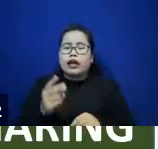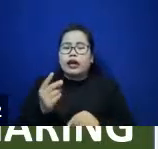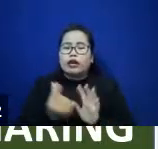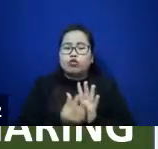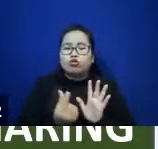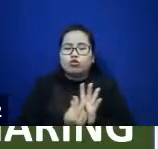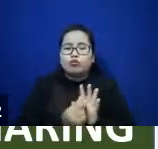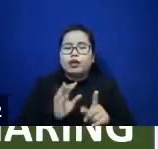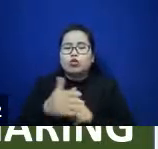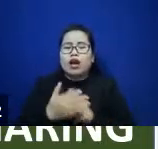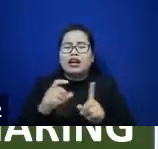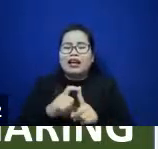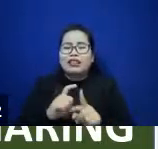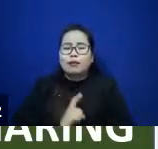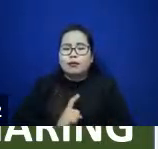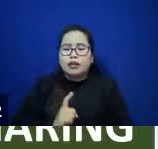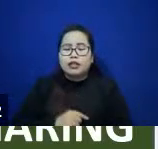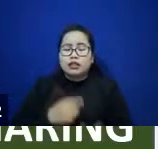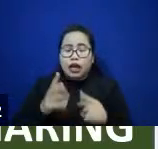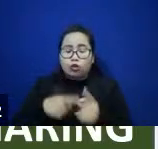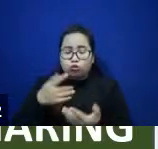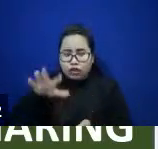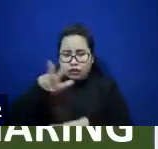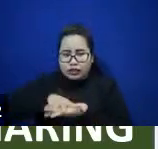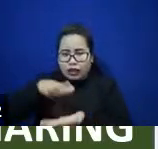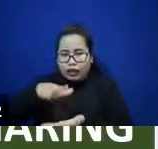letak pribadi ketika sudah disahkan